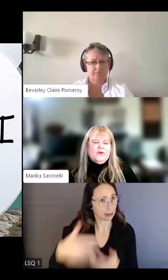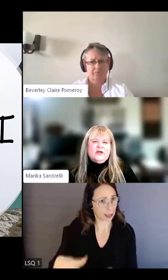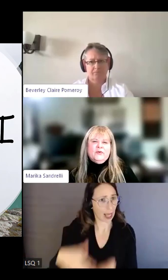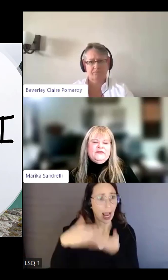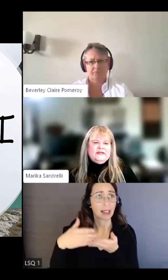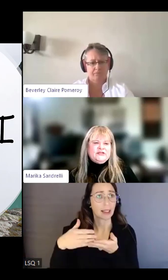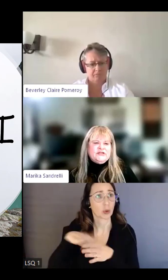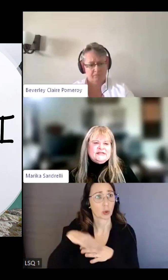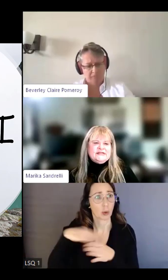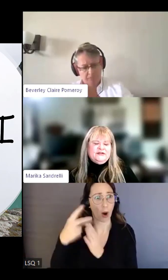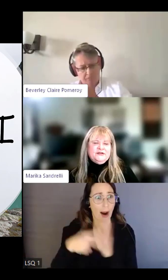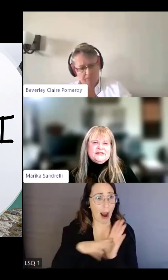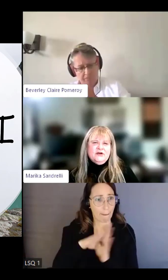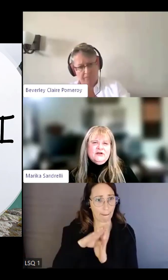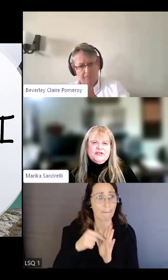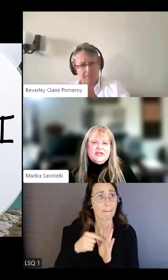aînés